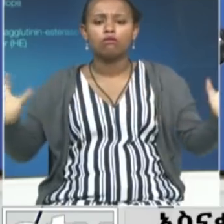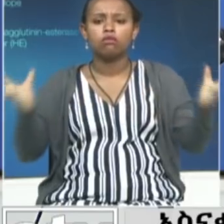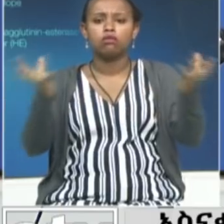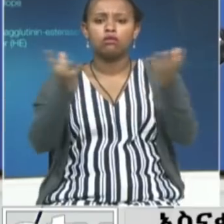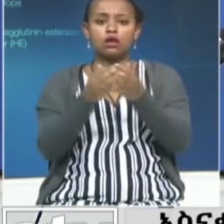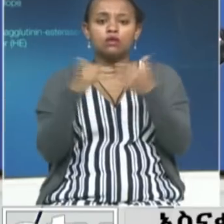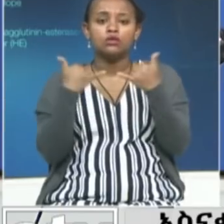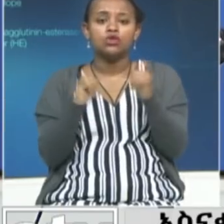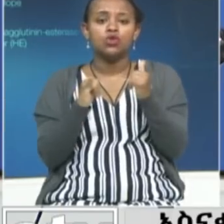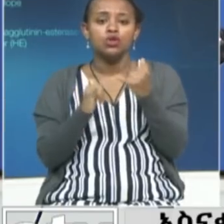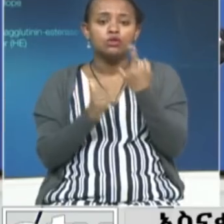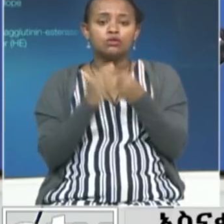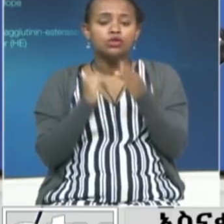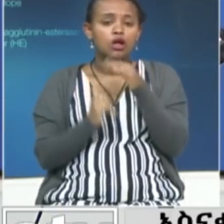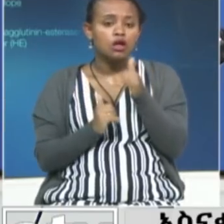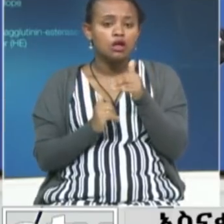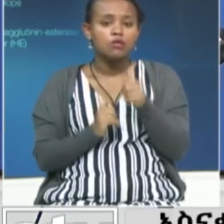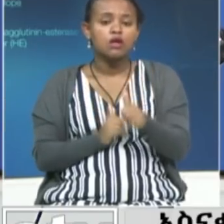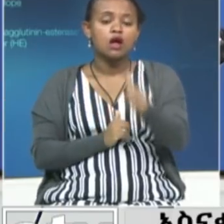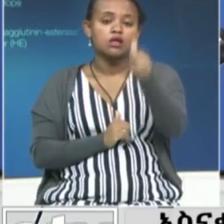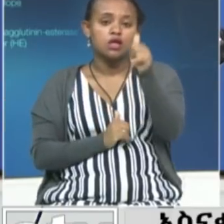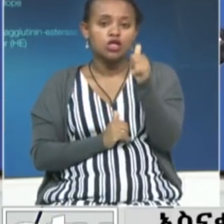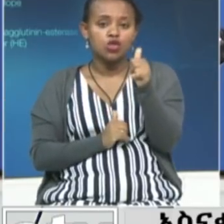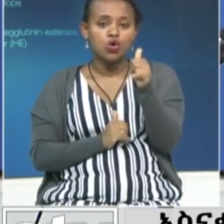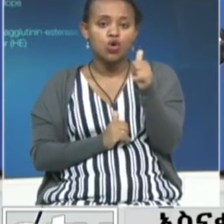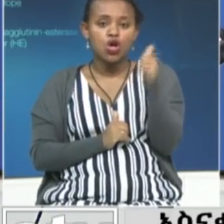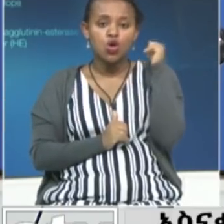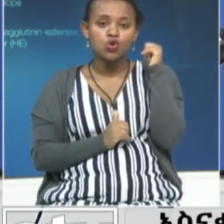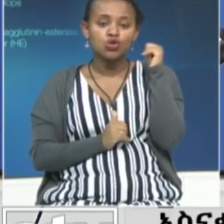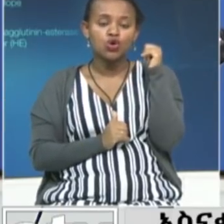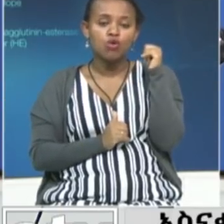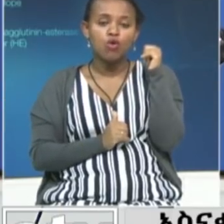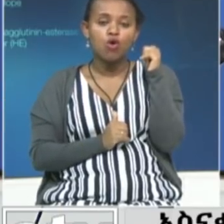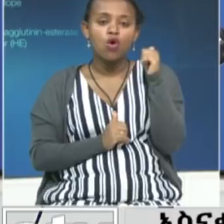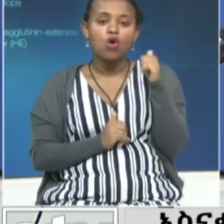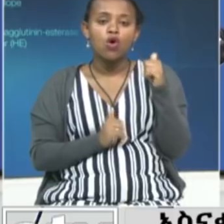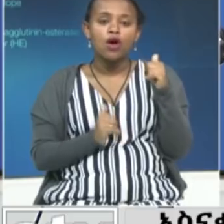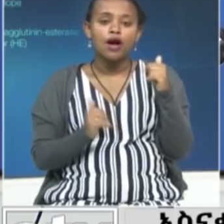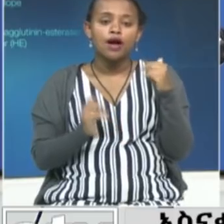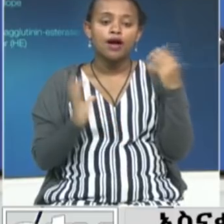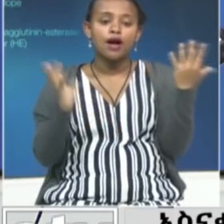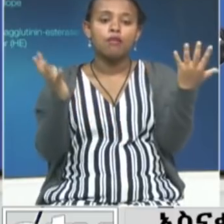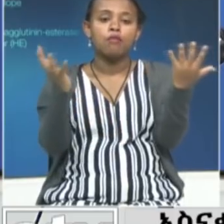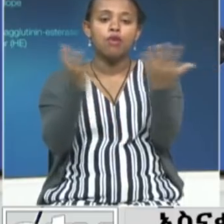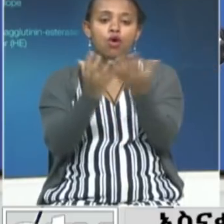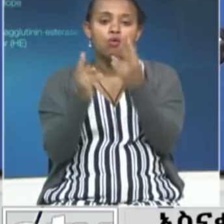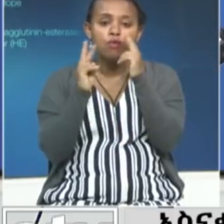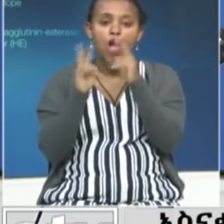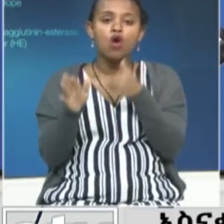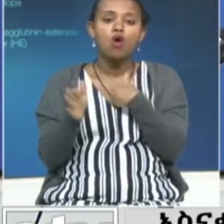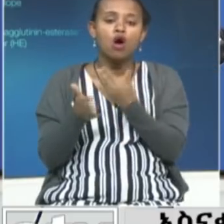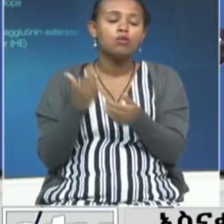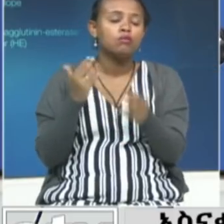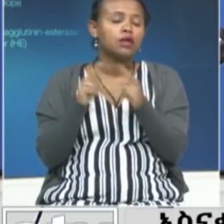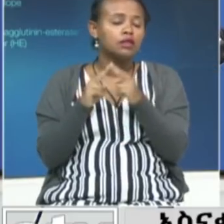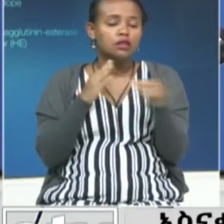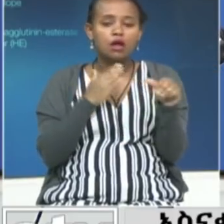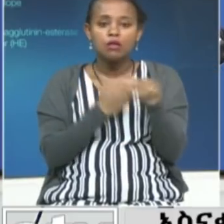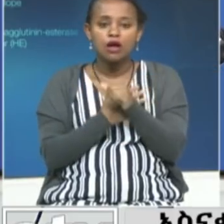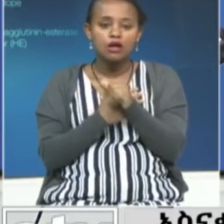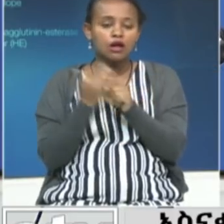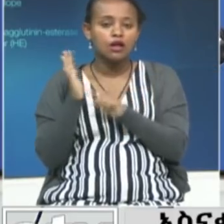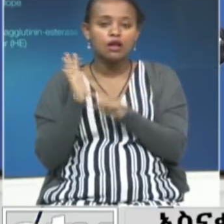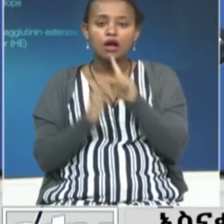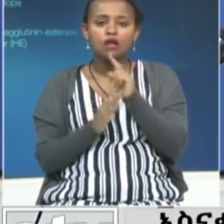የሚጫወቱት ብቻ አይደለም፣ ተራለች ሰዎች ራሳቸው ዙሪያውን ከቧቸው እነሱን ነው የሚያዩት። በጣም ለአደጋ የተጋለጠ ነው። ብዙ ሰው